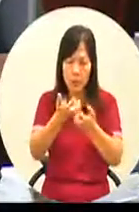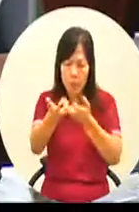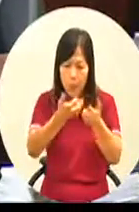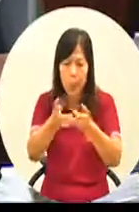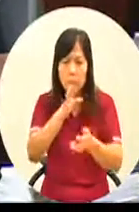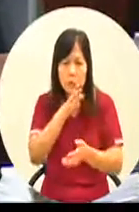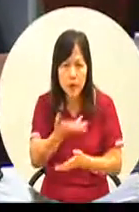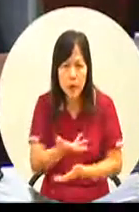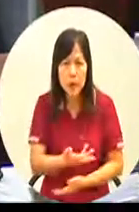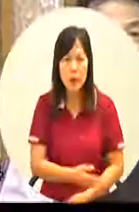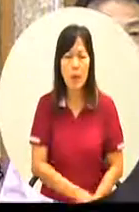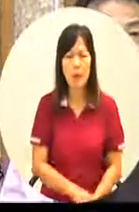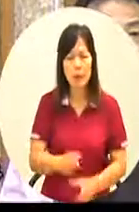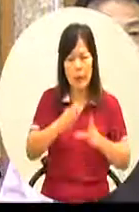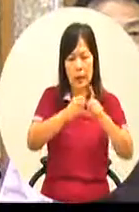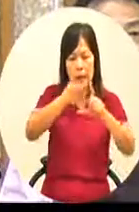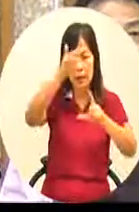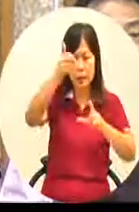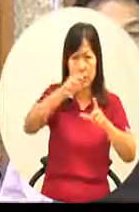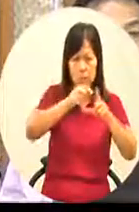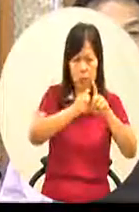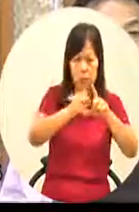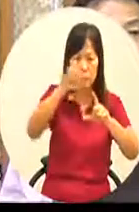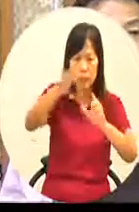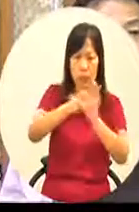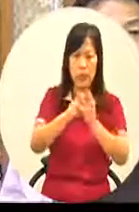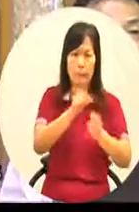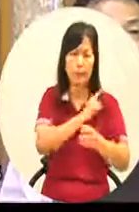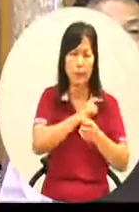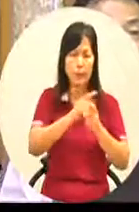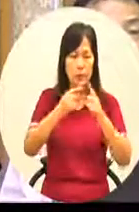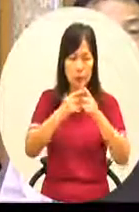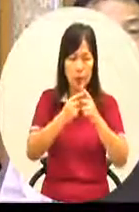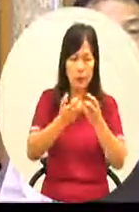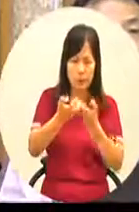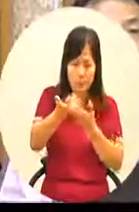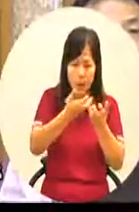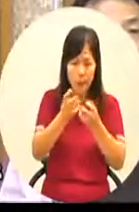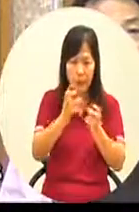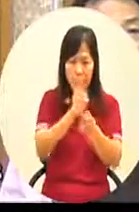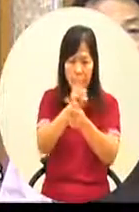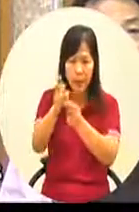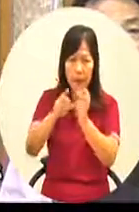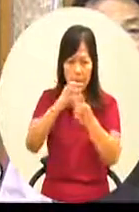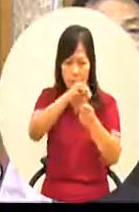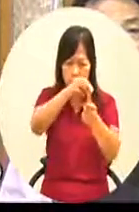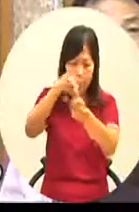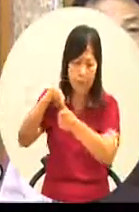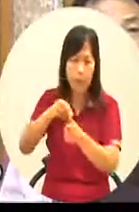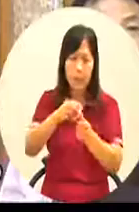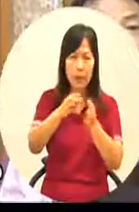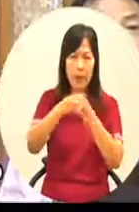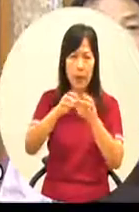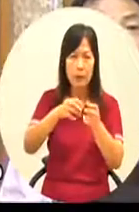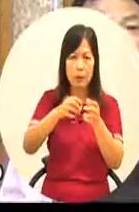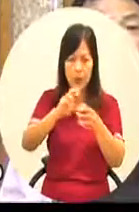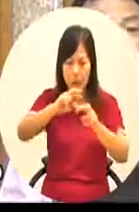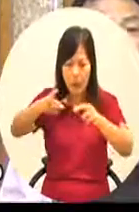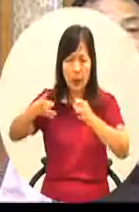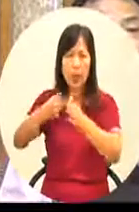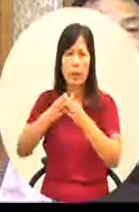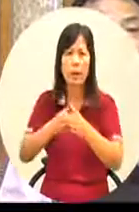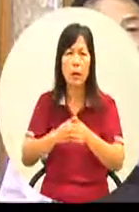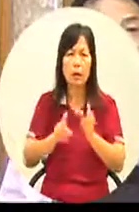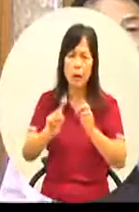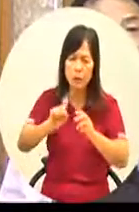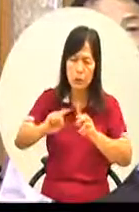分配吗？ 迄种区长伊家己去讲，我这人力配备应该是这个区长应该是做调整嘛，吼，看是要安怎